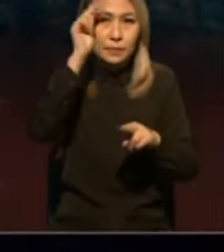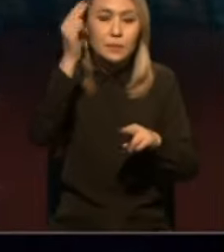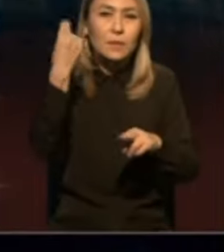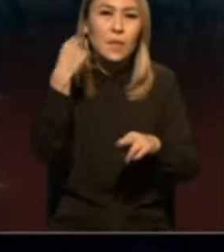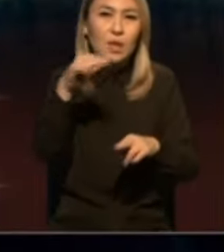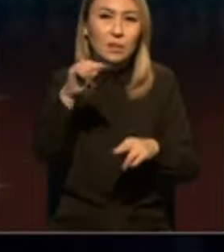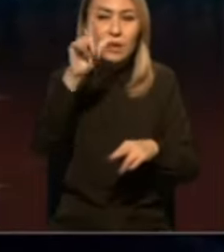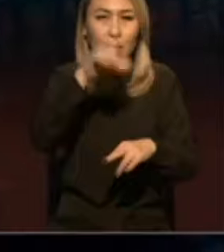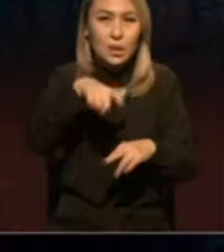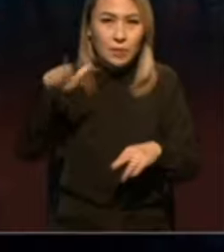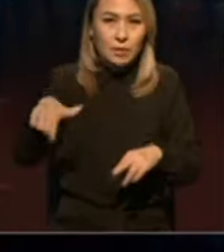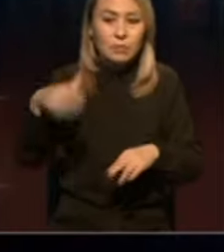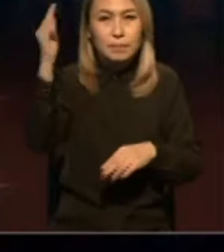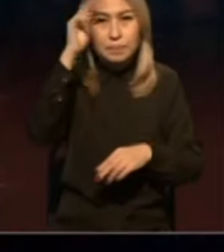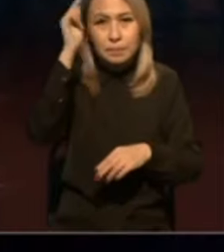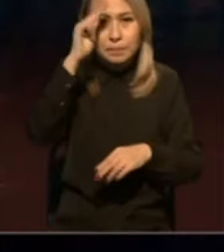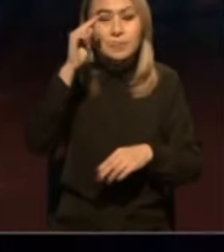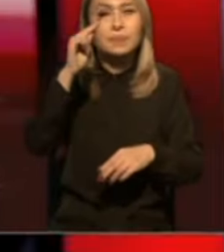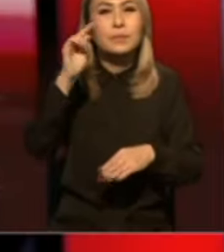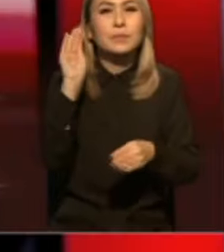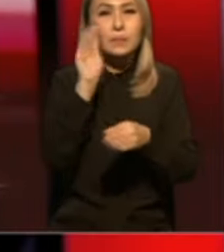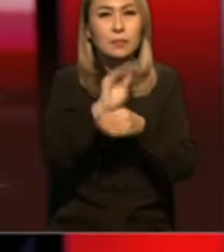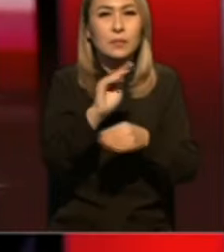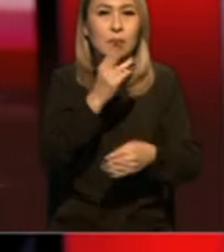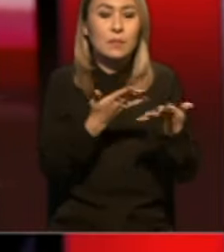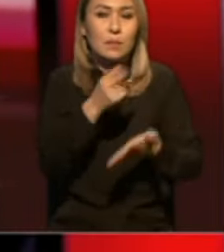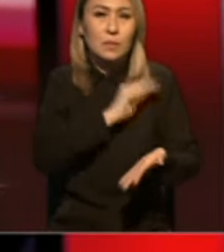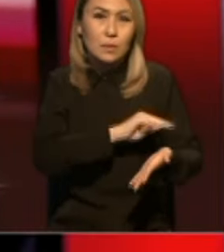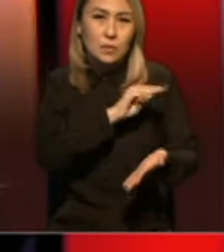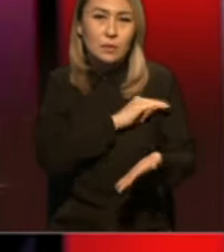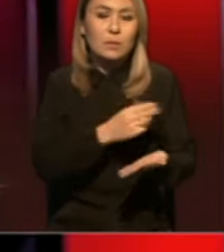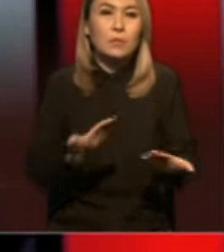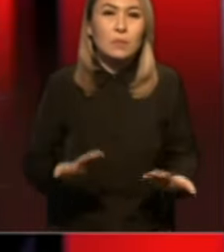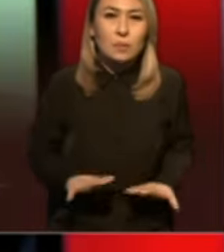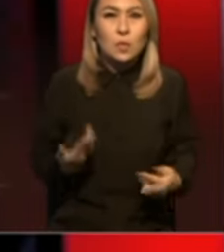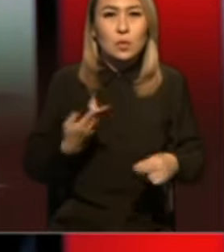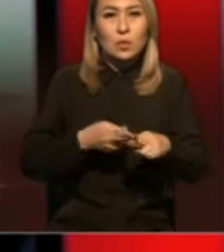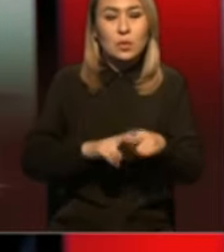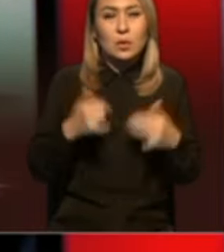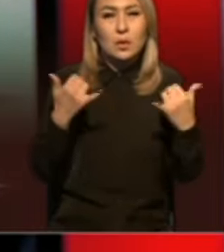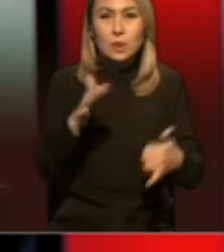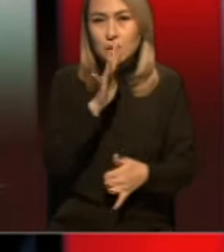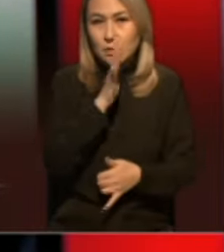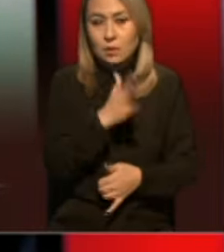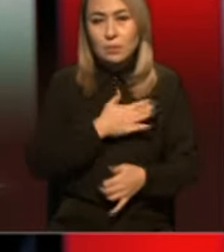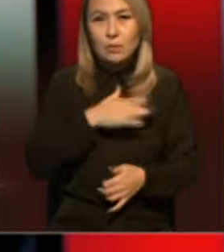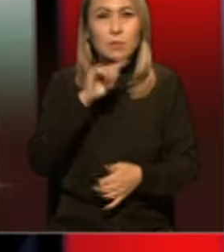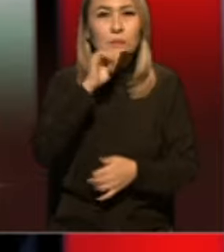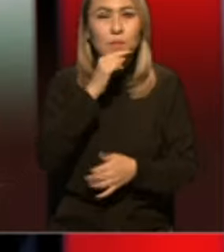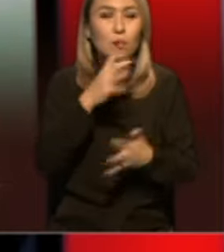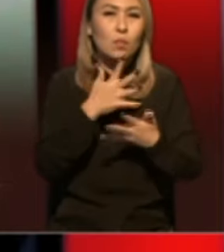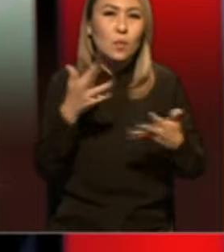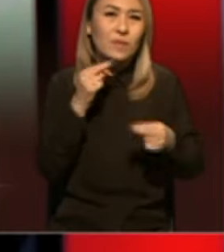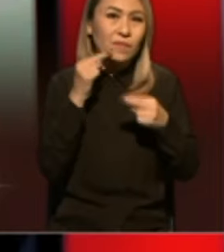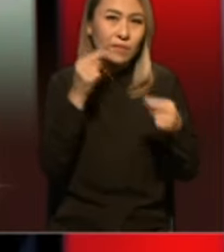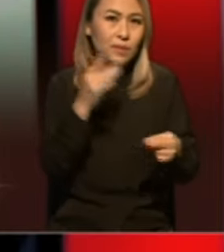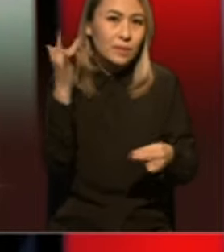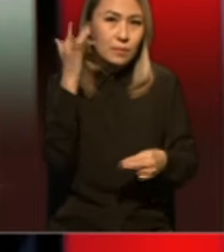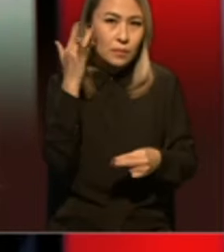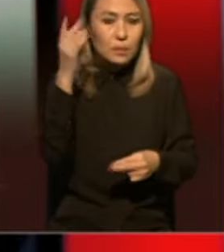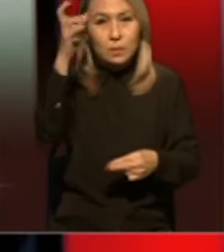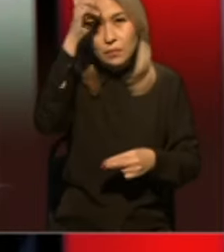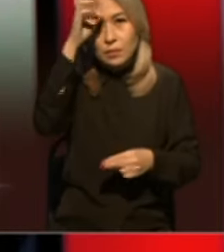сапасы, адамдардың сапасы, иә, білім сапасы, жұмыс жасау әлеуеті. Сондықтан да қазіргі кезде біз мысалы экономикаға көп көңіл бөлеміз осы